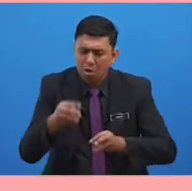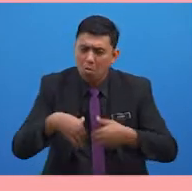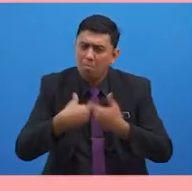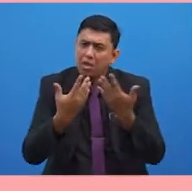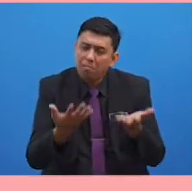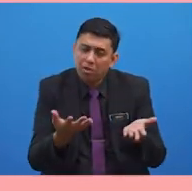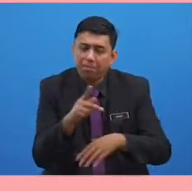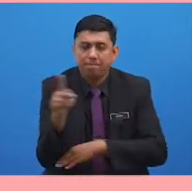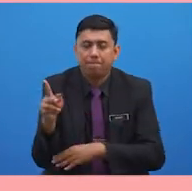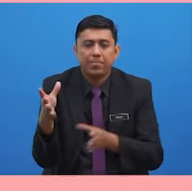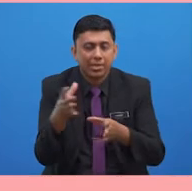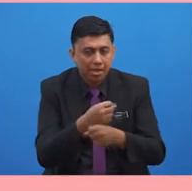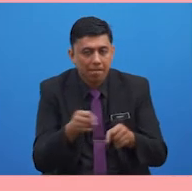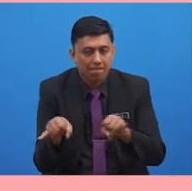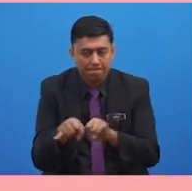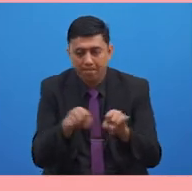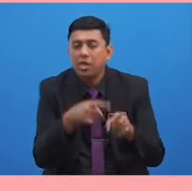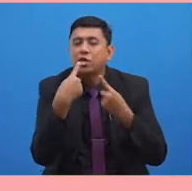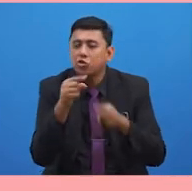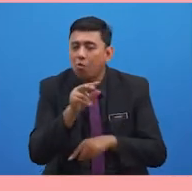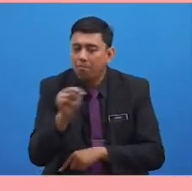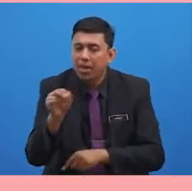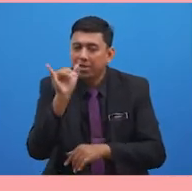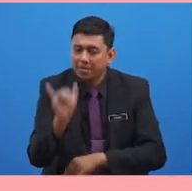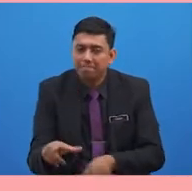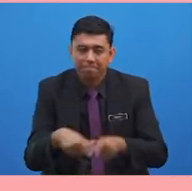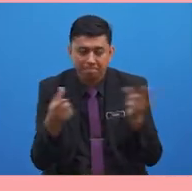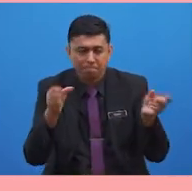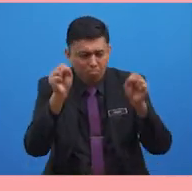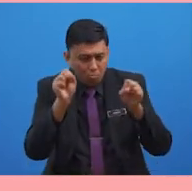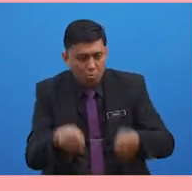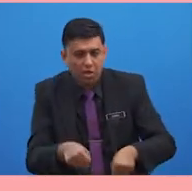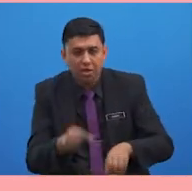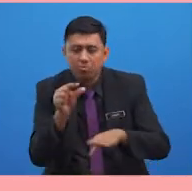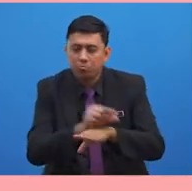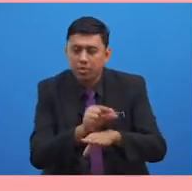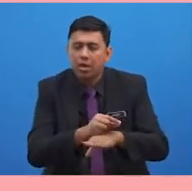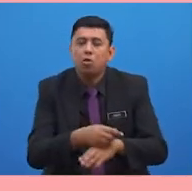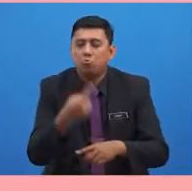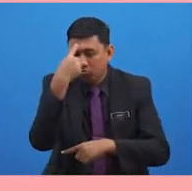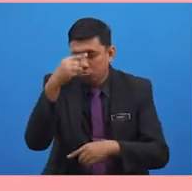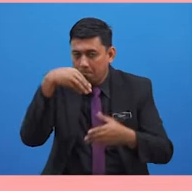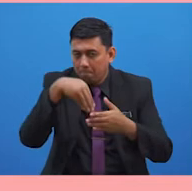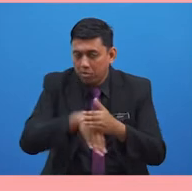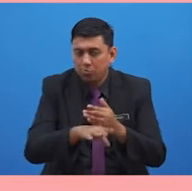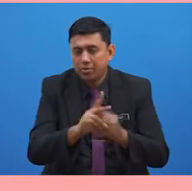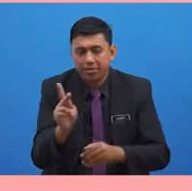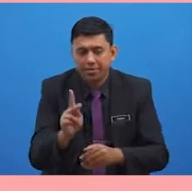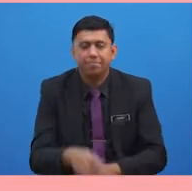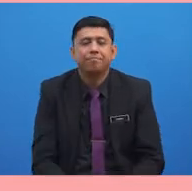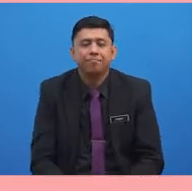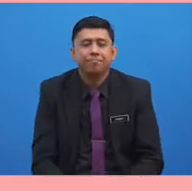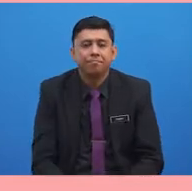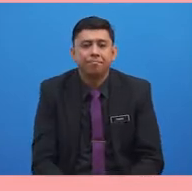Walau bagaimanapun, terdapat juga jawapan lain yang boleh para pelajar masukkan. Antara